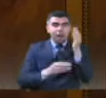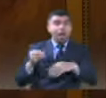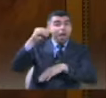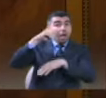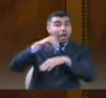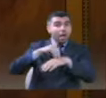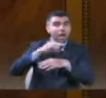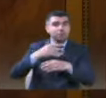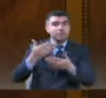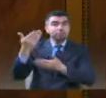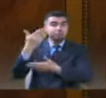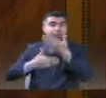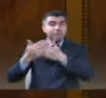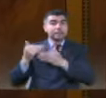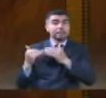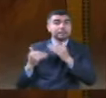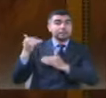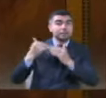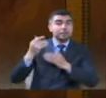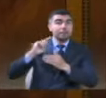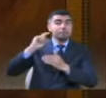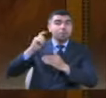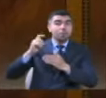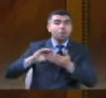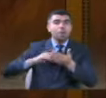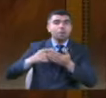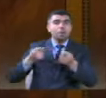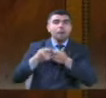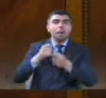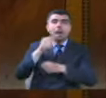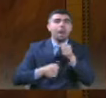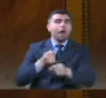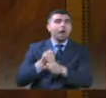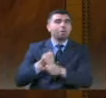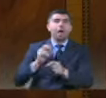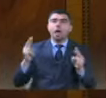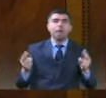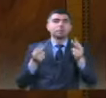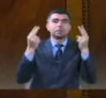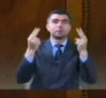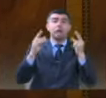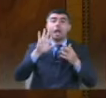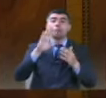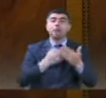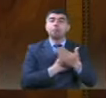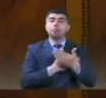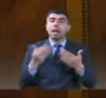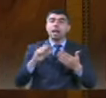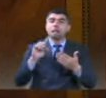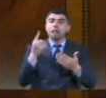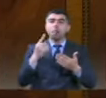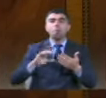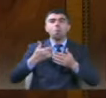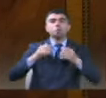مالية جديدة علما أن كتلة الأجور ترتفع تلقائيا بما يبلغ 5 مليار درهم للوفاء